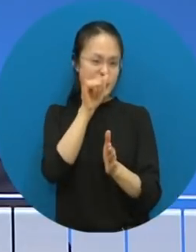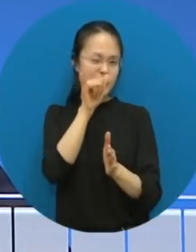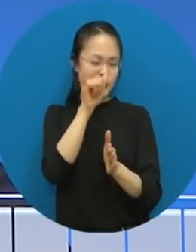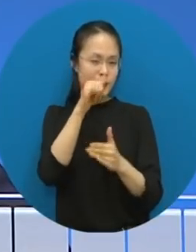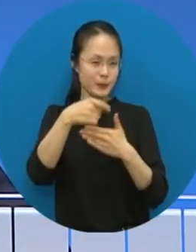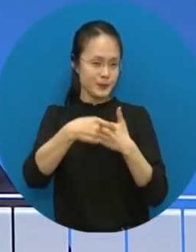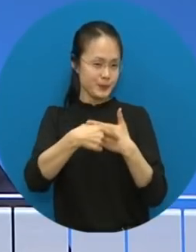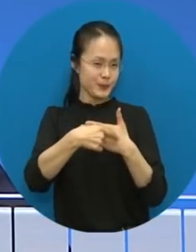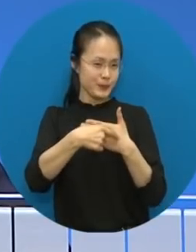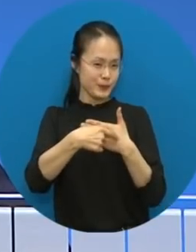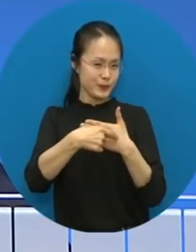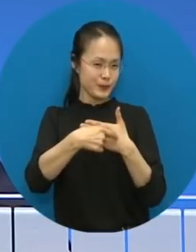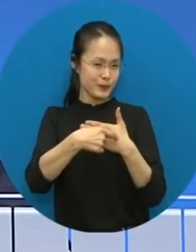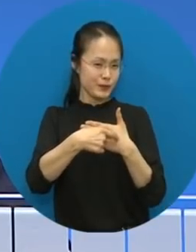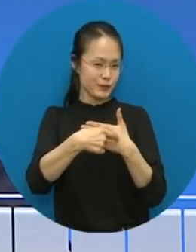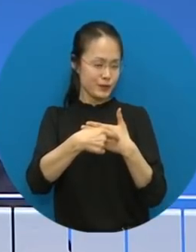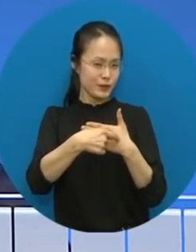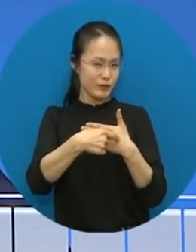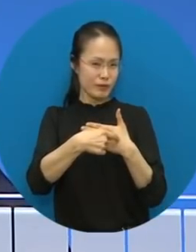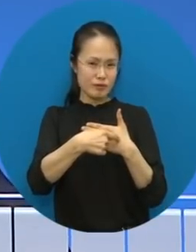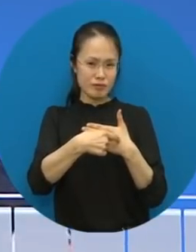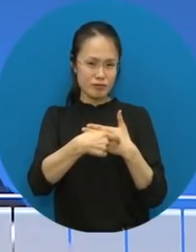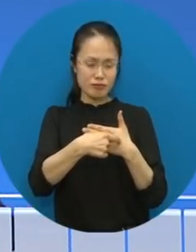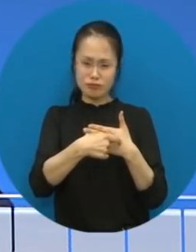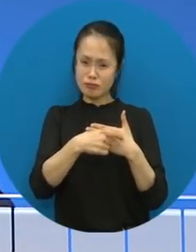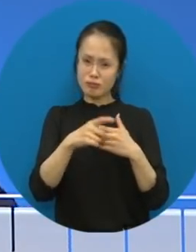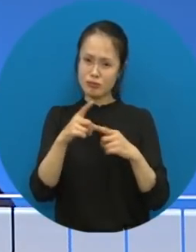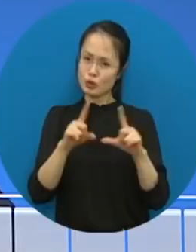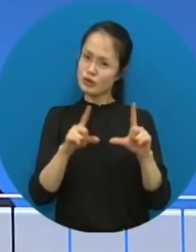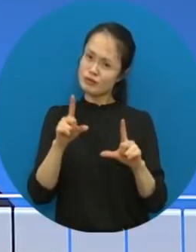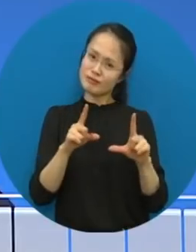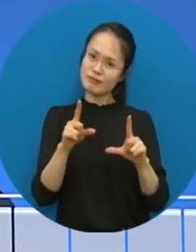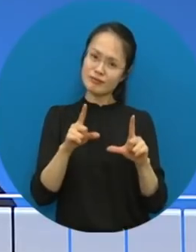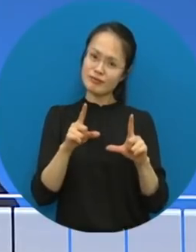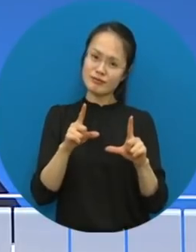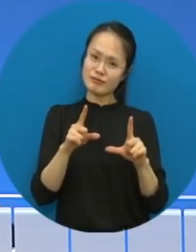망합니다. 믿음이 없으면 아, 내가 믿음이 없구나.